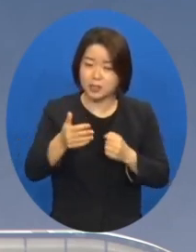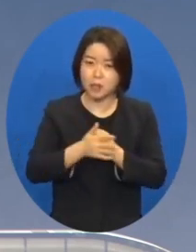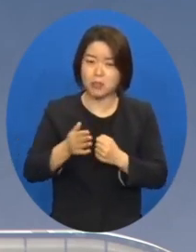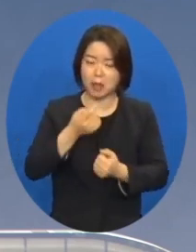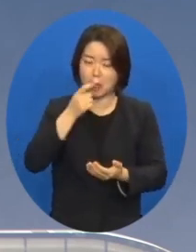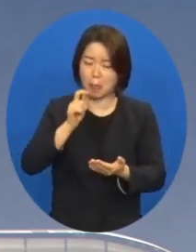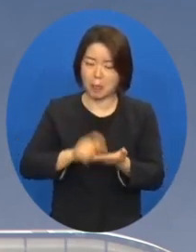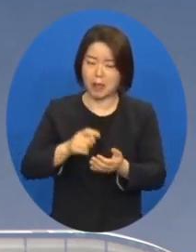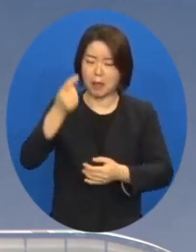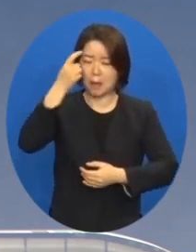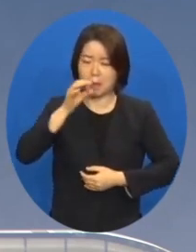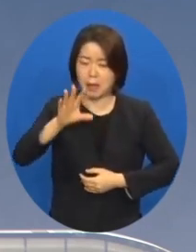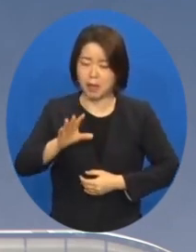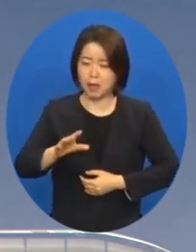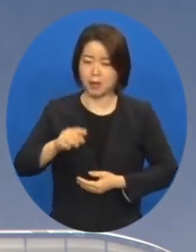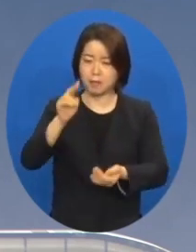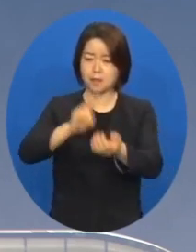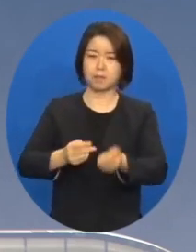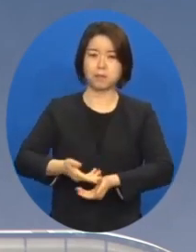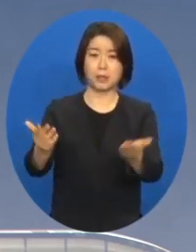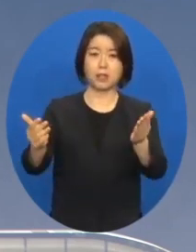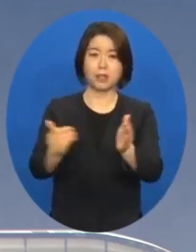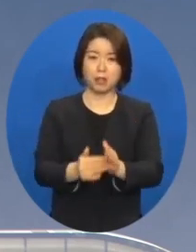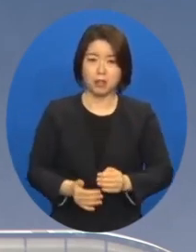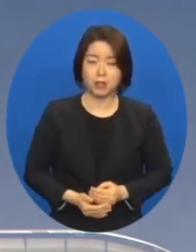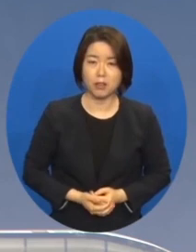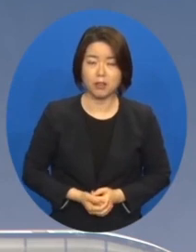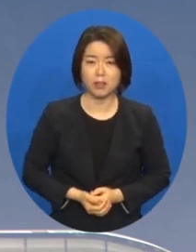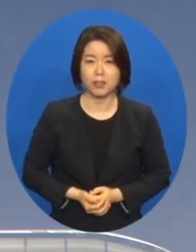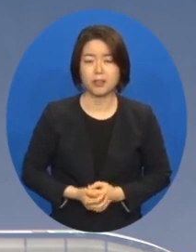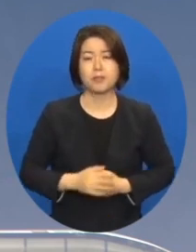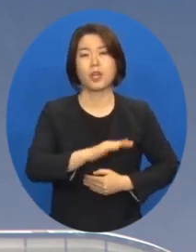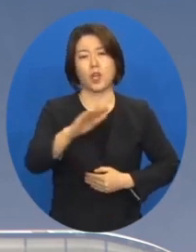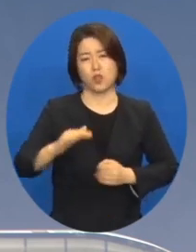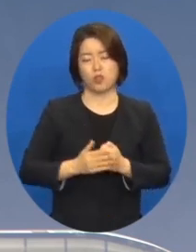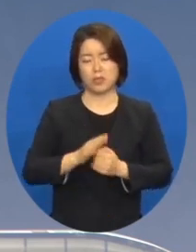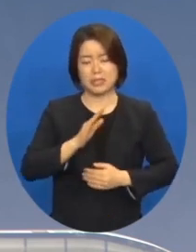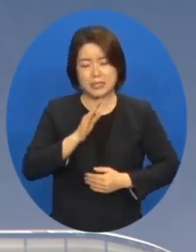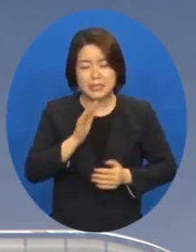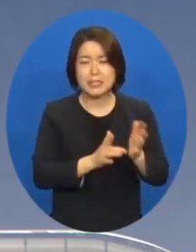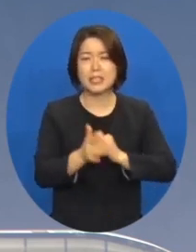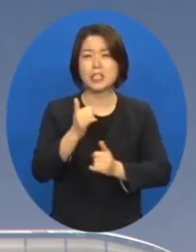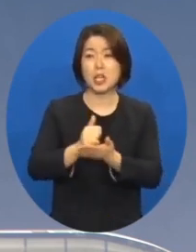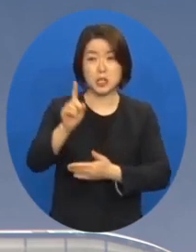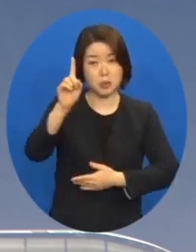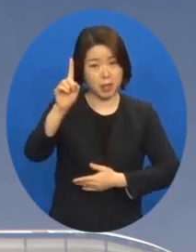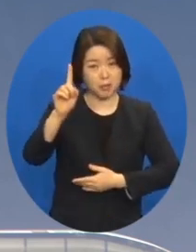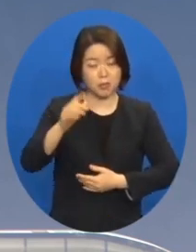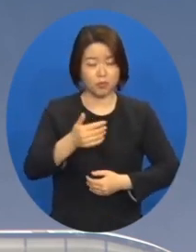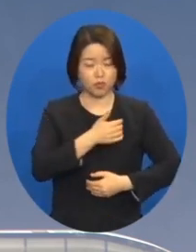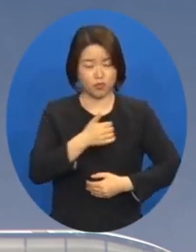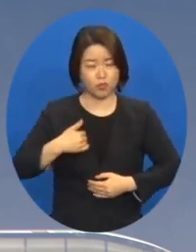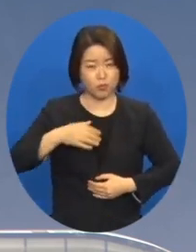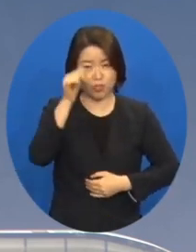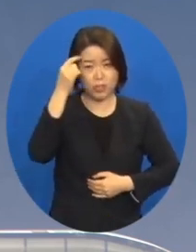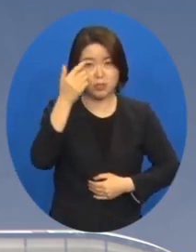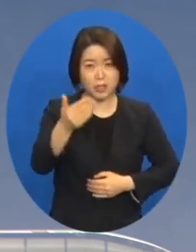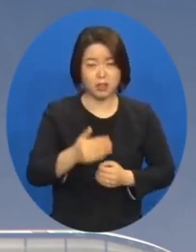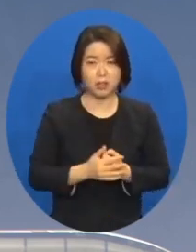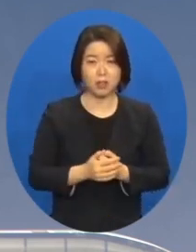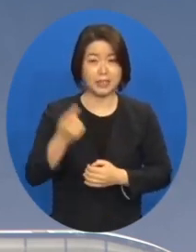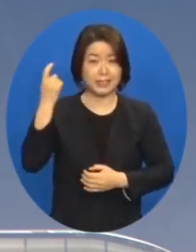거예요. 여러분, 우리도 진짜 예수님 한 분이면 충분합니까? 들어본